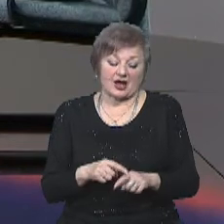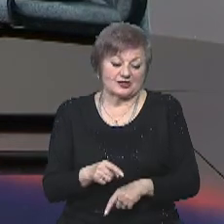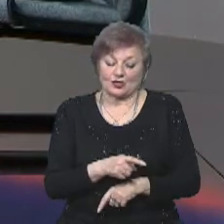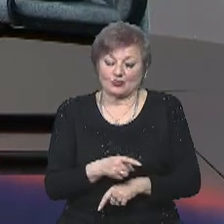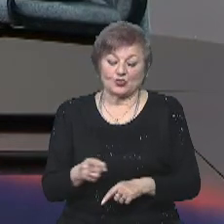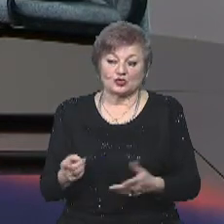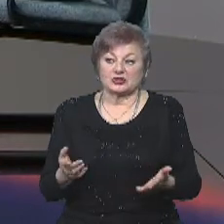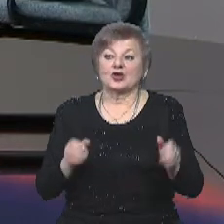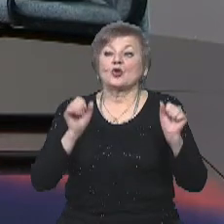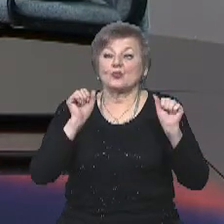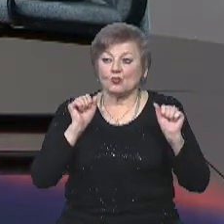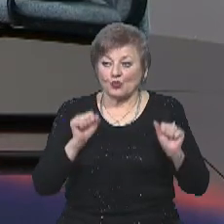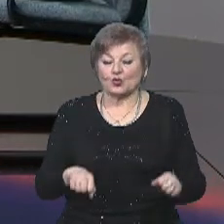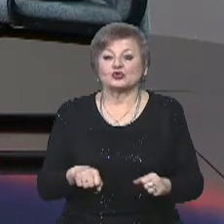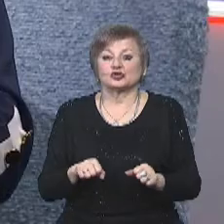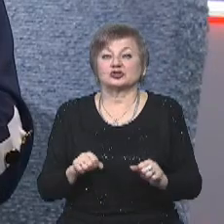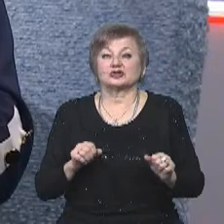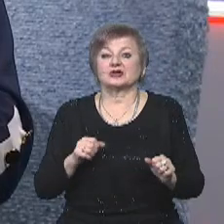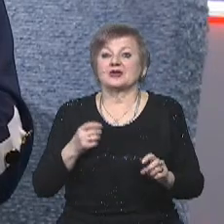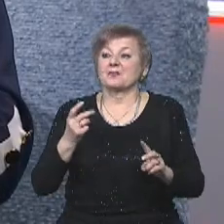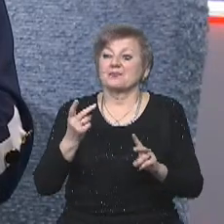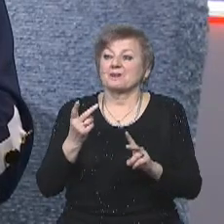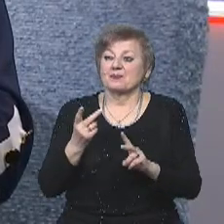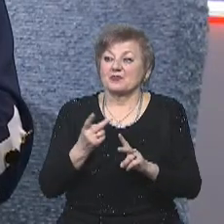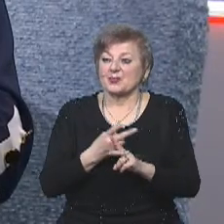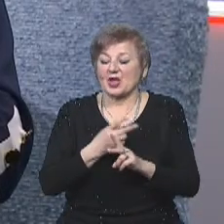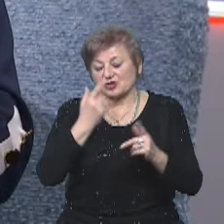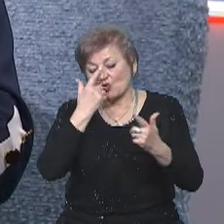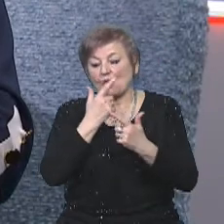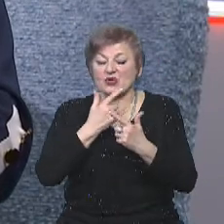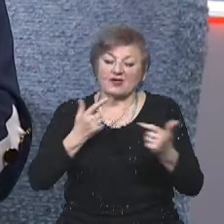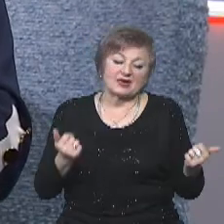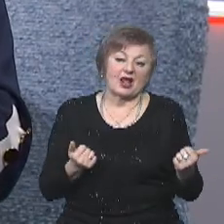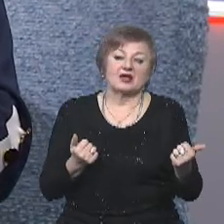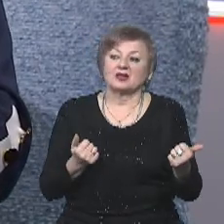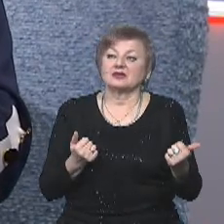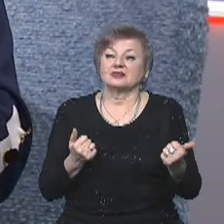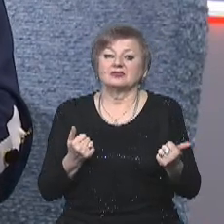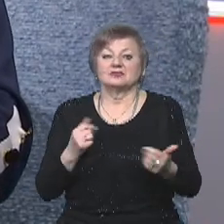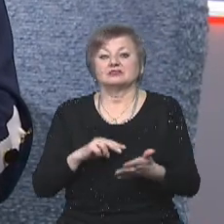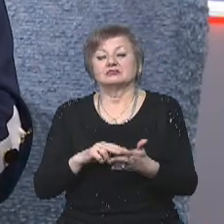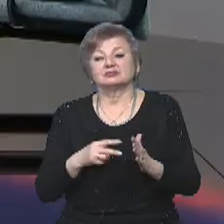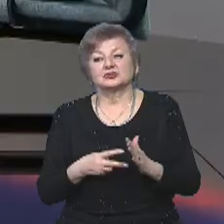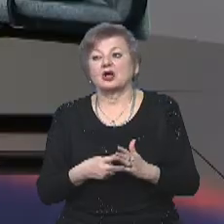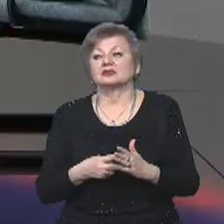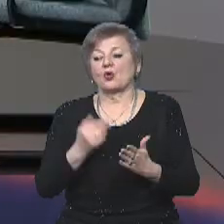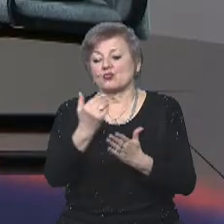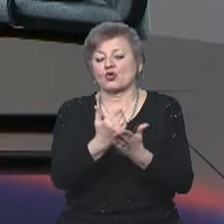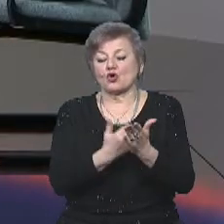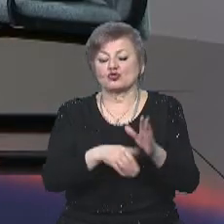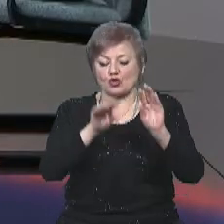процесс, он может происходить без объявления каких-то там намерений,